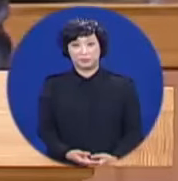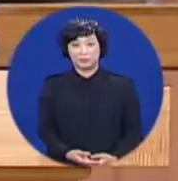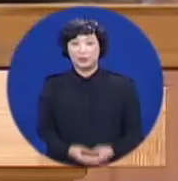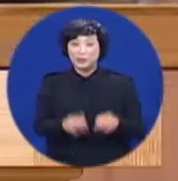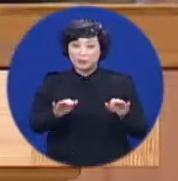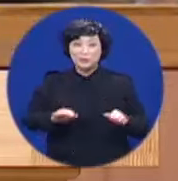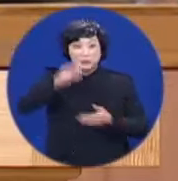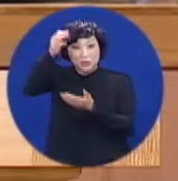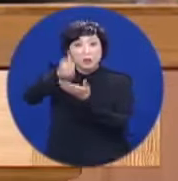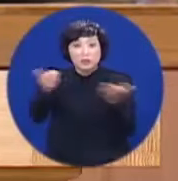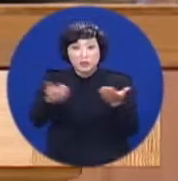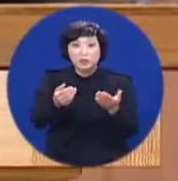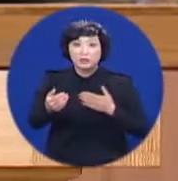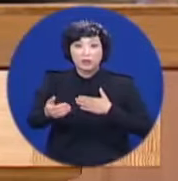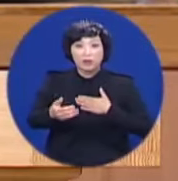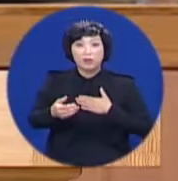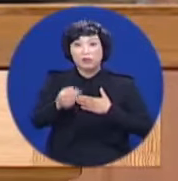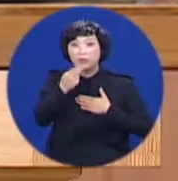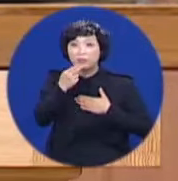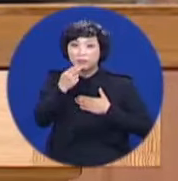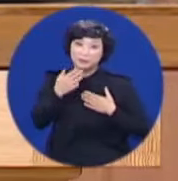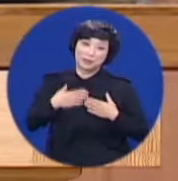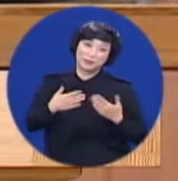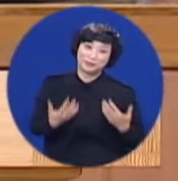그럼 성령의 역사가 없다면